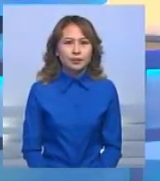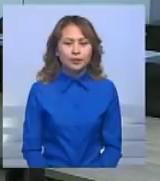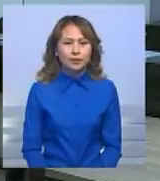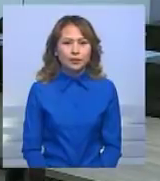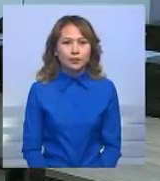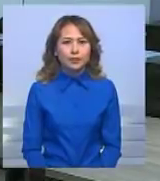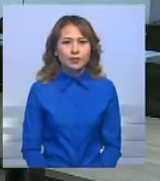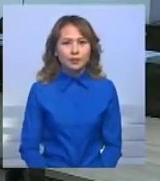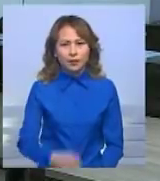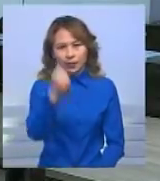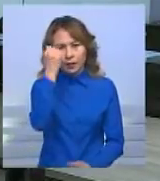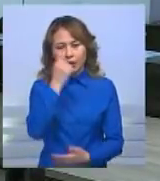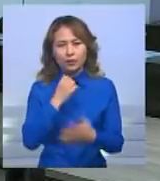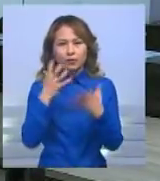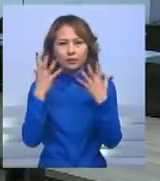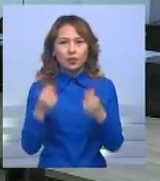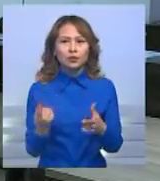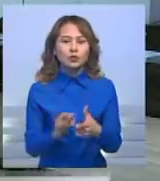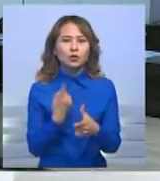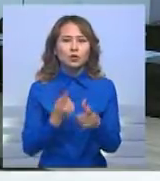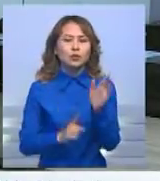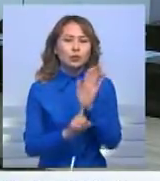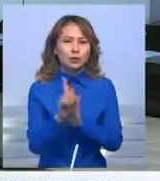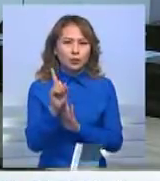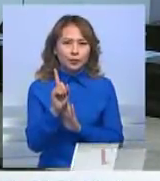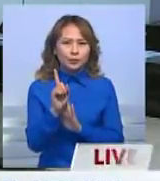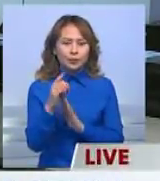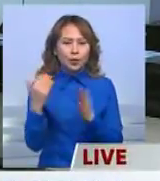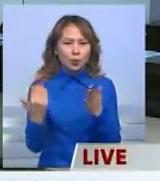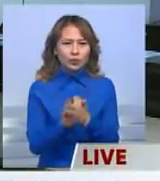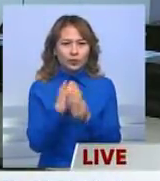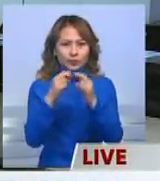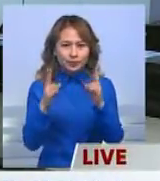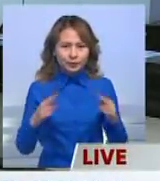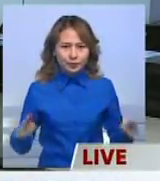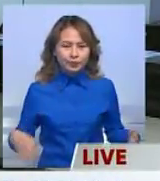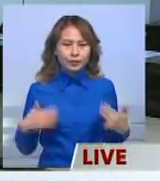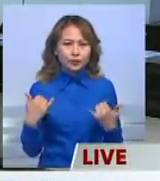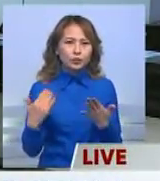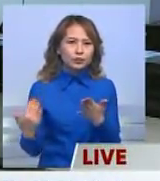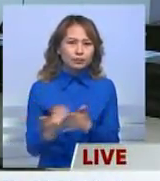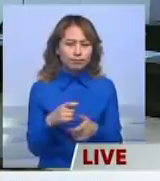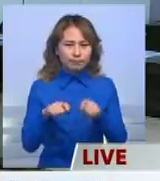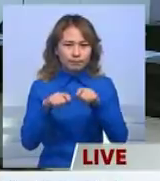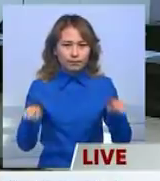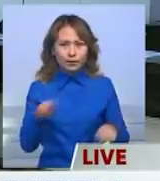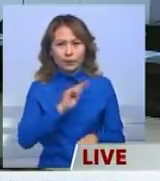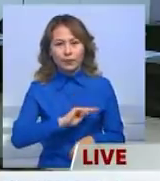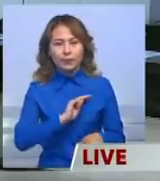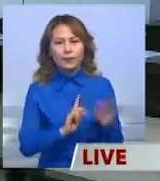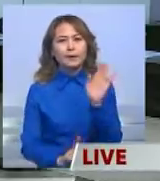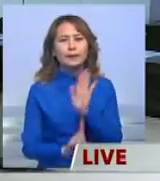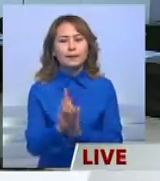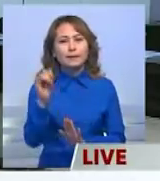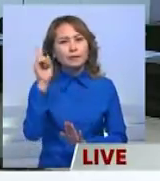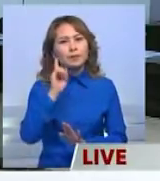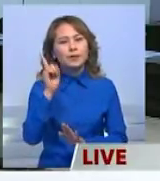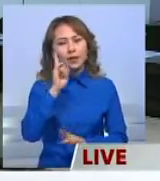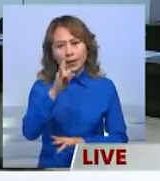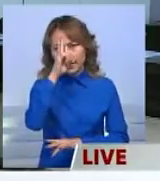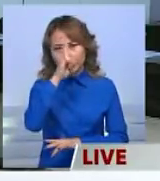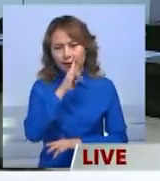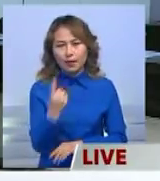Рахмет, Мақпал. Армысыздар, Ардақта ағайын. Иә, жаңа нысан жаңа ғана өз жұмысын бастады. Бұл әзірге